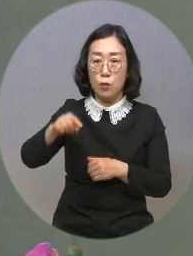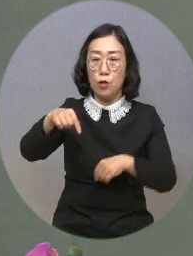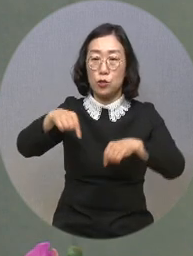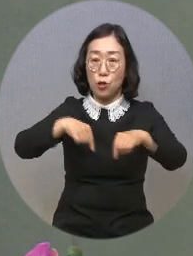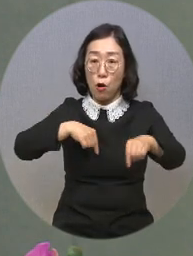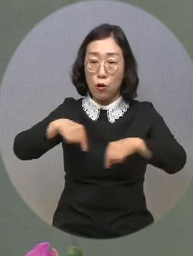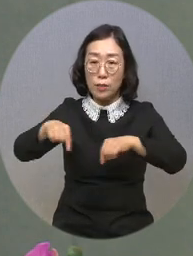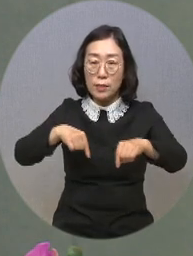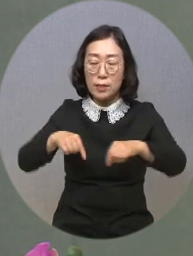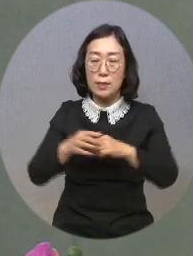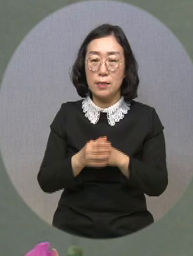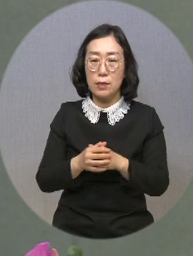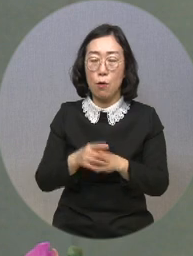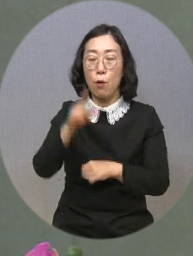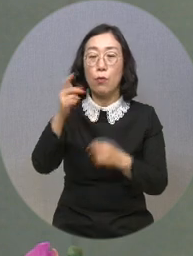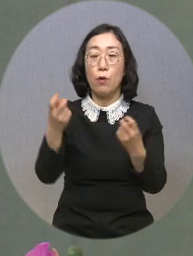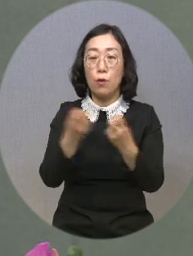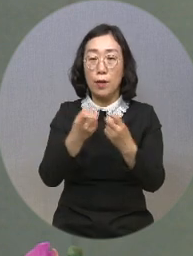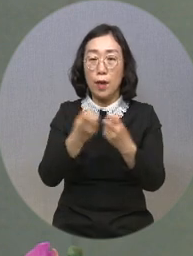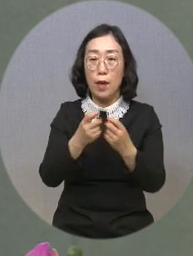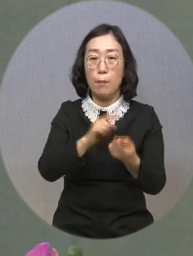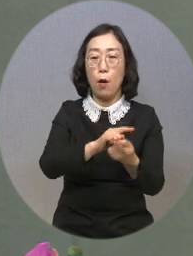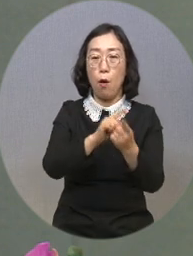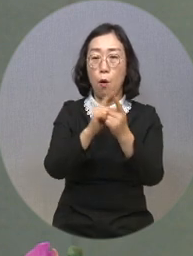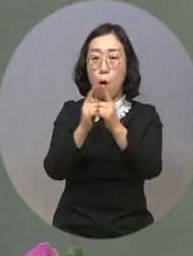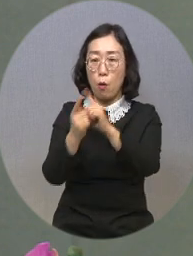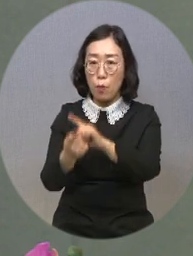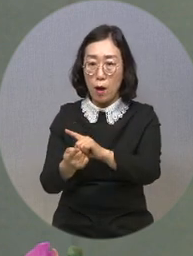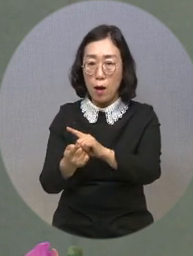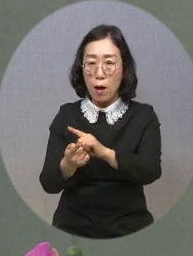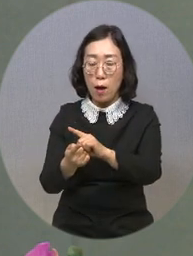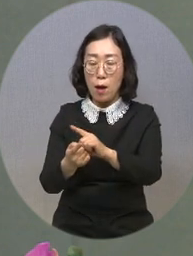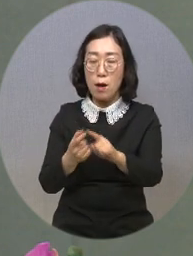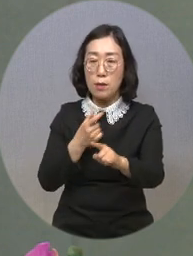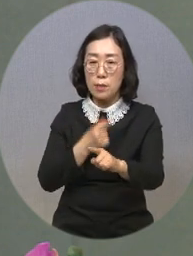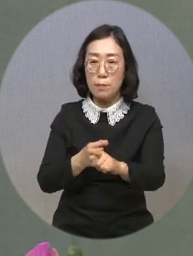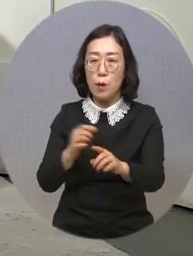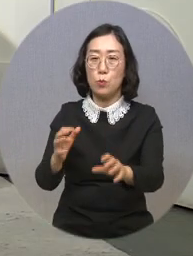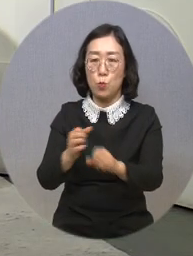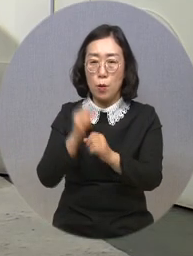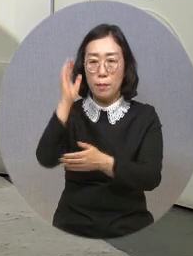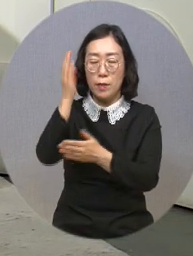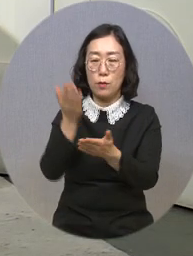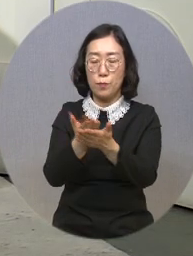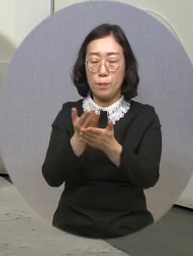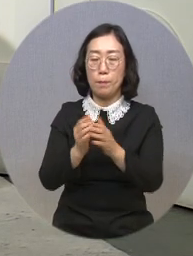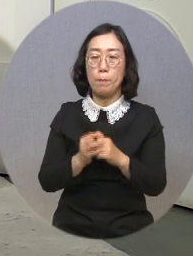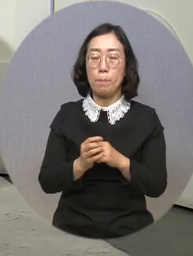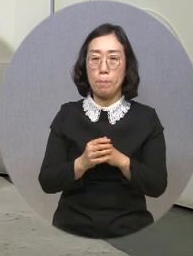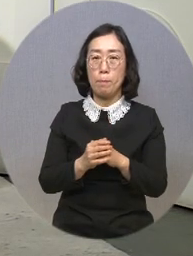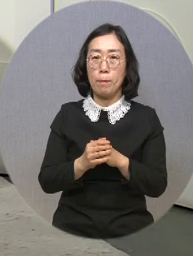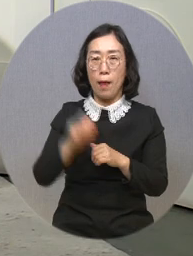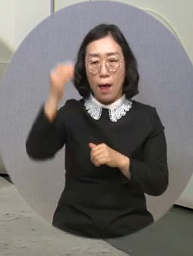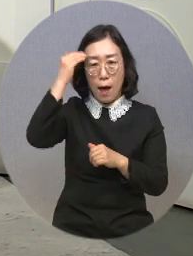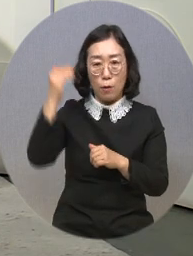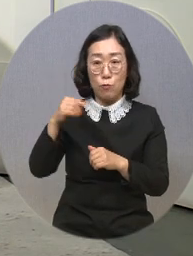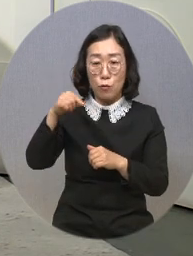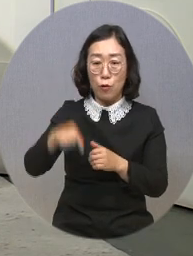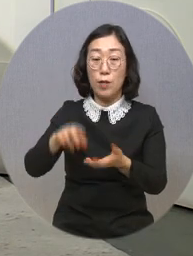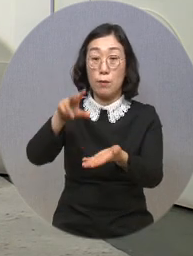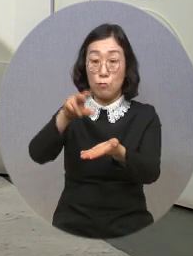정치가 어떻게 변화가 됐으면 좋겠다. 종합해서 하나 좀 말씀해 주시죠. 제가 이제 대한민국의